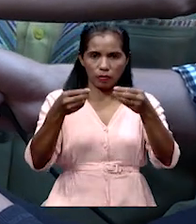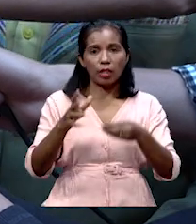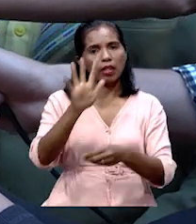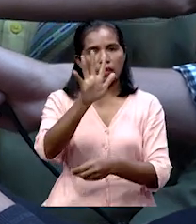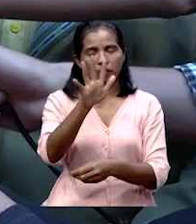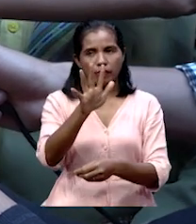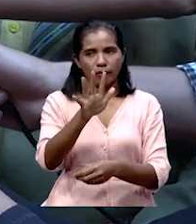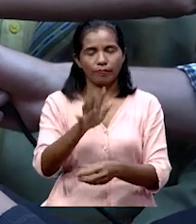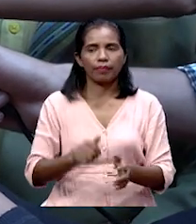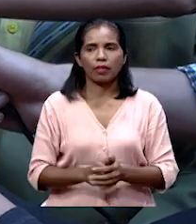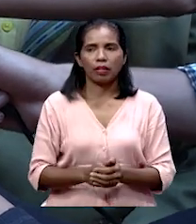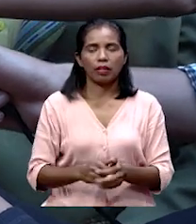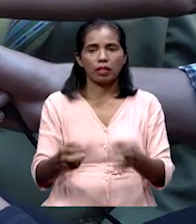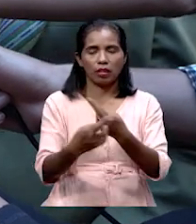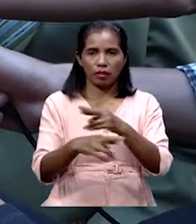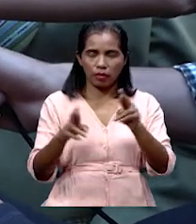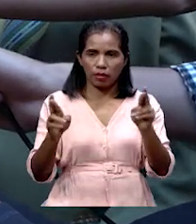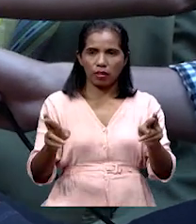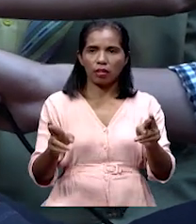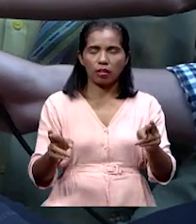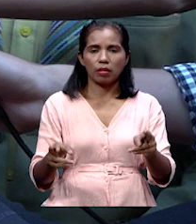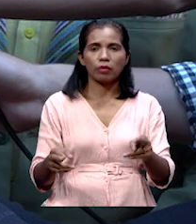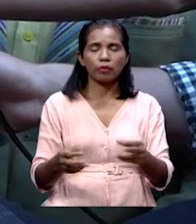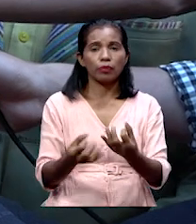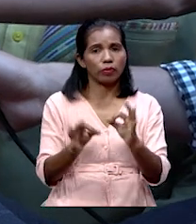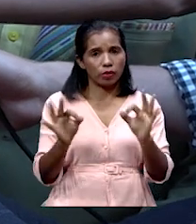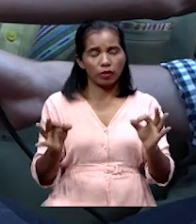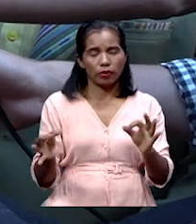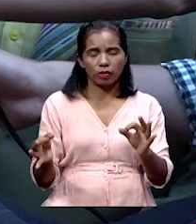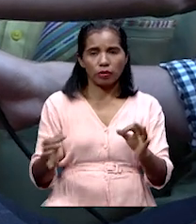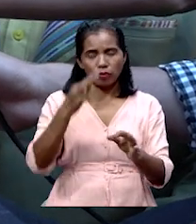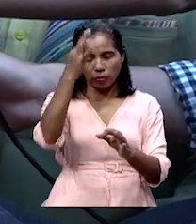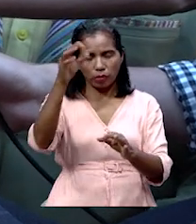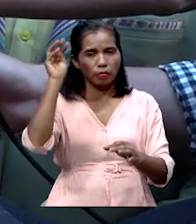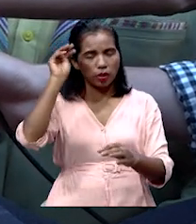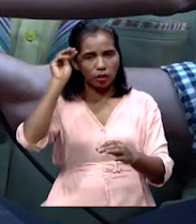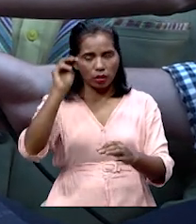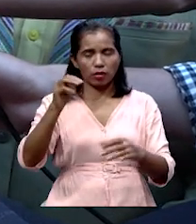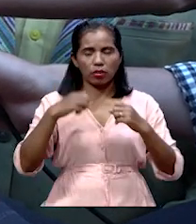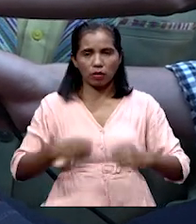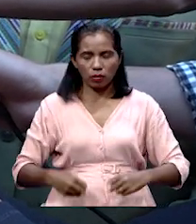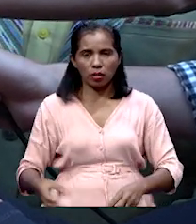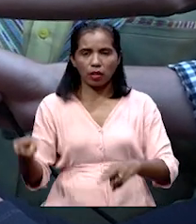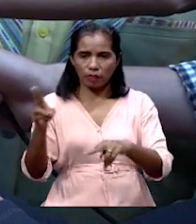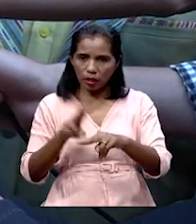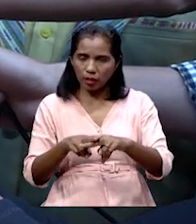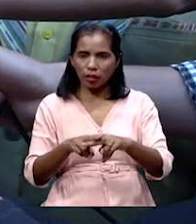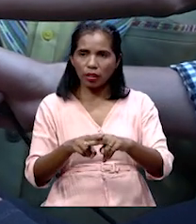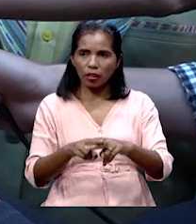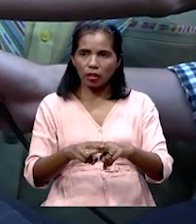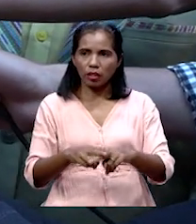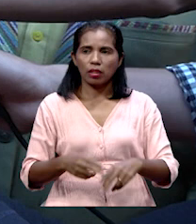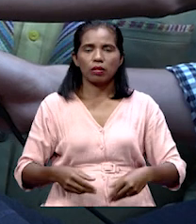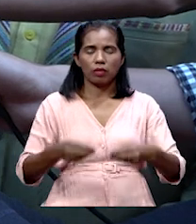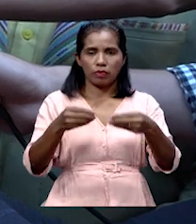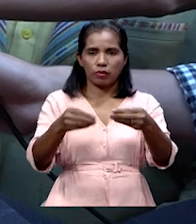ne bema gratuitamente sira ajuda ita ba wen se ita minister saudi possibilidade atu extended tang se sira ber potan kuota ka kategori